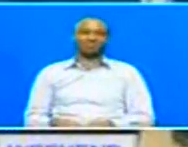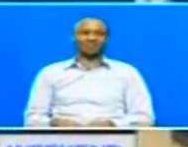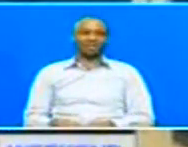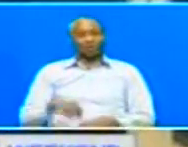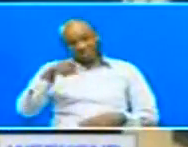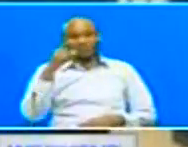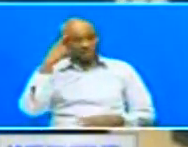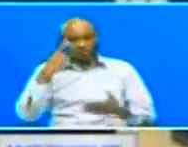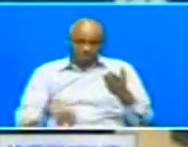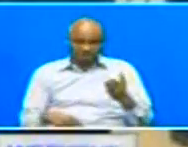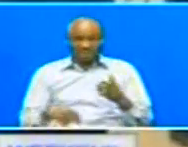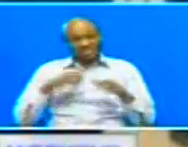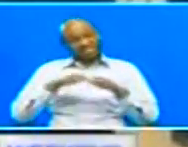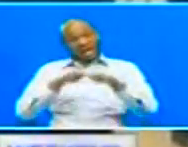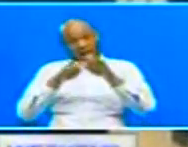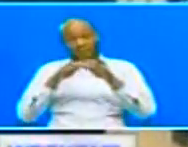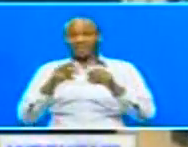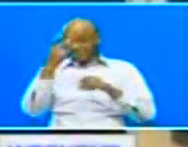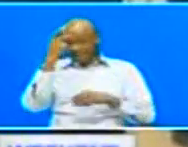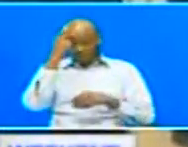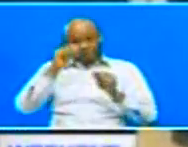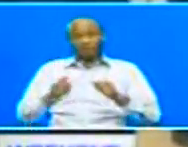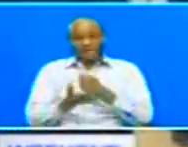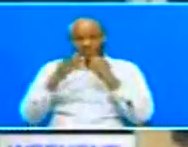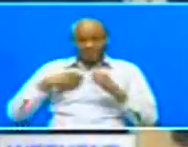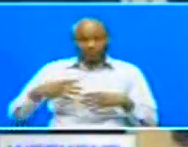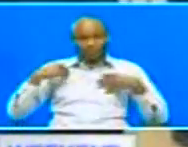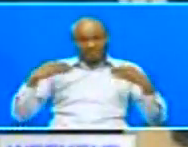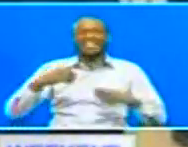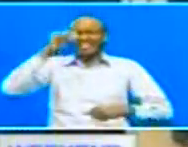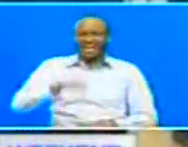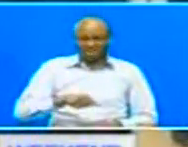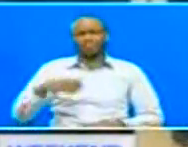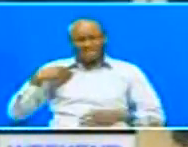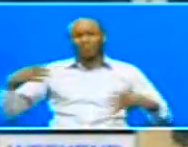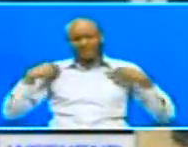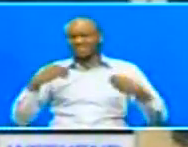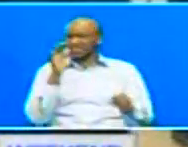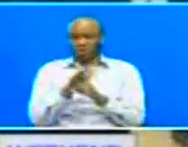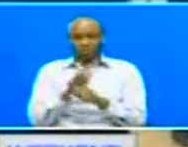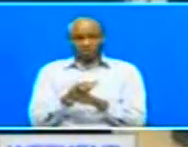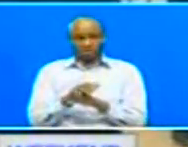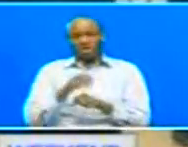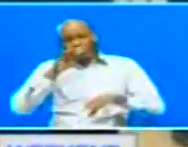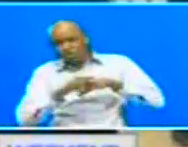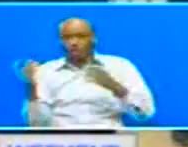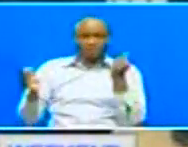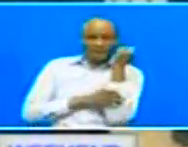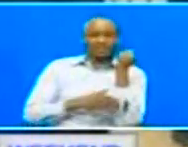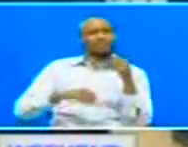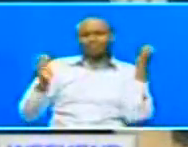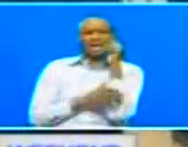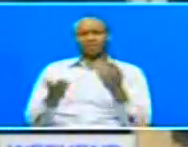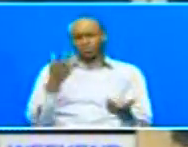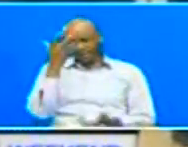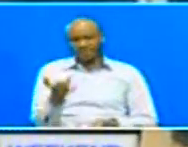So unaona kama hiyo jam ya Kidero ilifanya watu wakuwa nafanya tizi? Eh, sana, wamefanya tizi sana. Hiyo ni kitu poma, ni kitu mbaya? Ni kitu